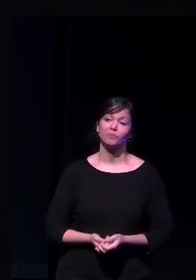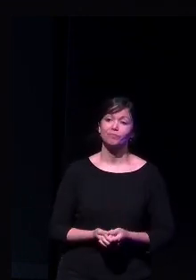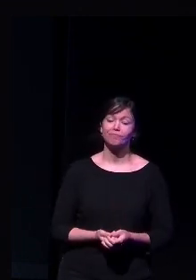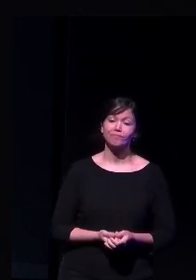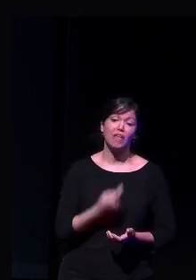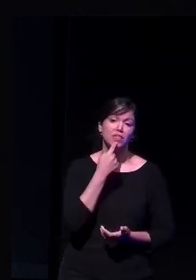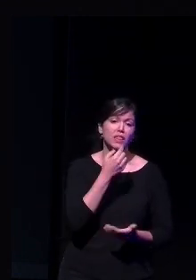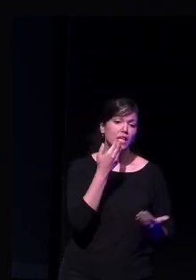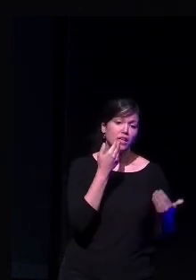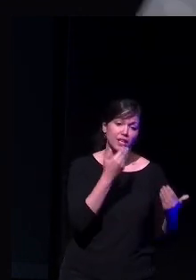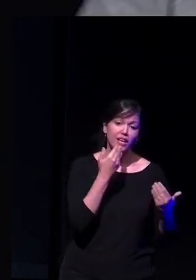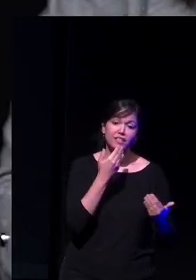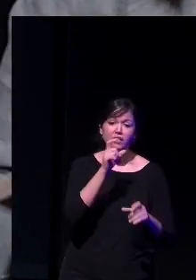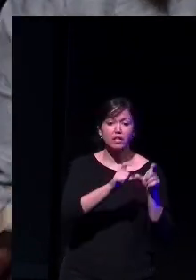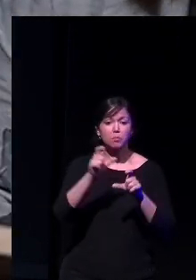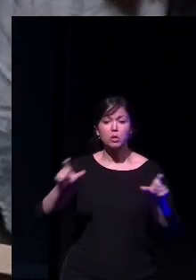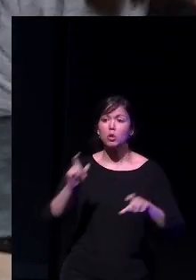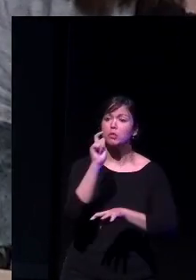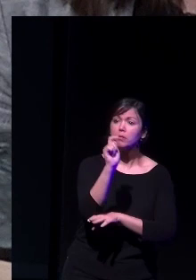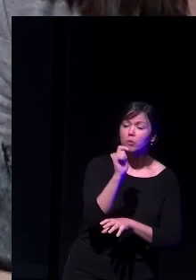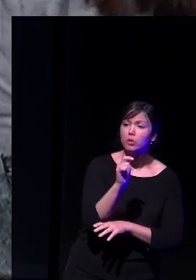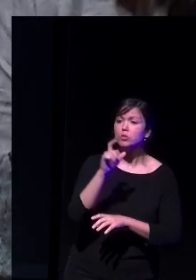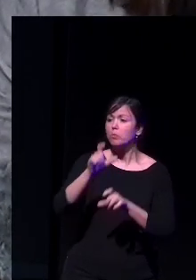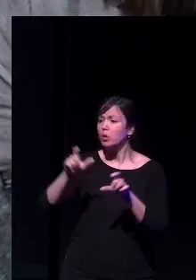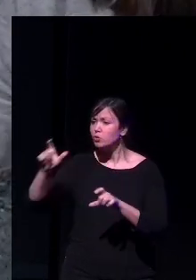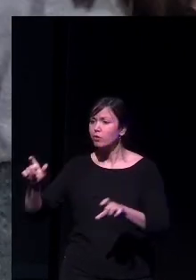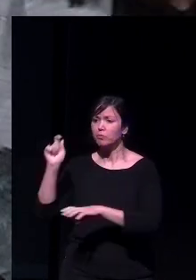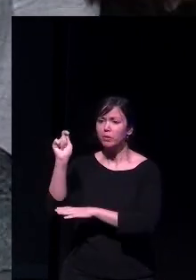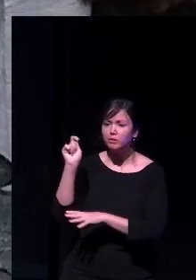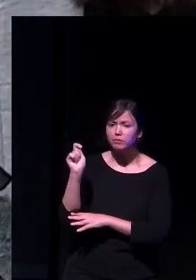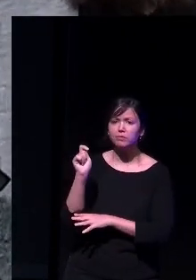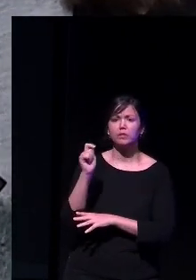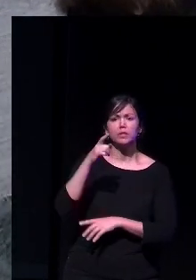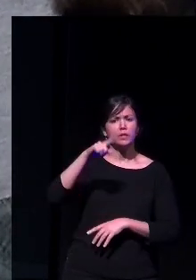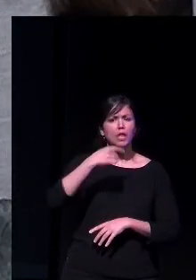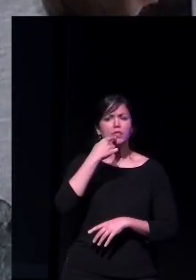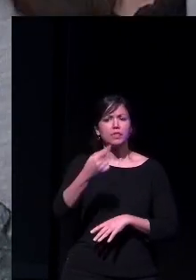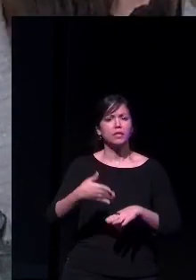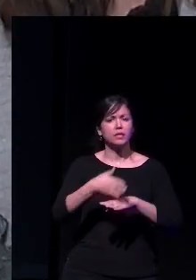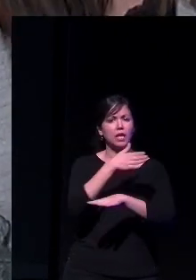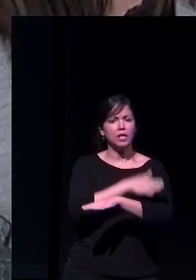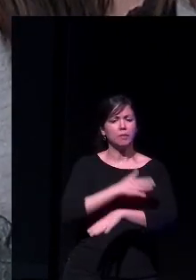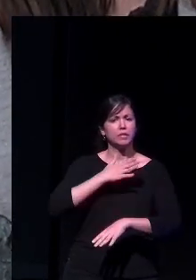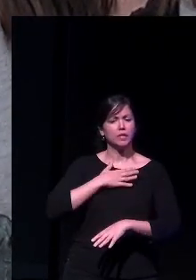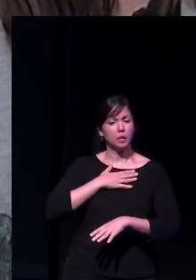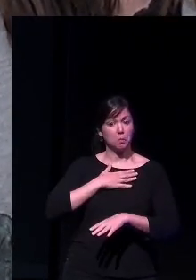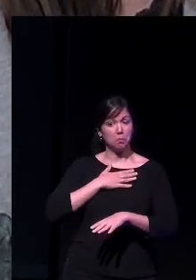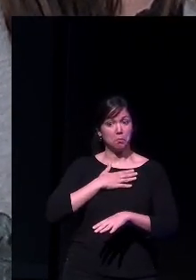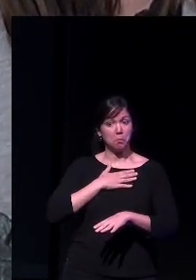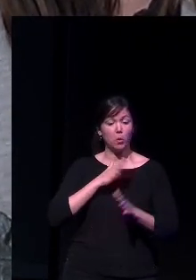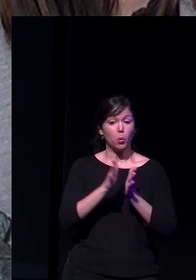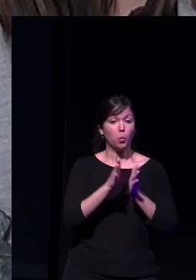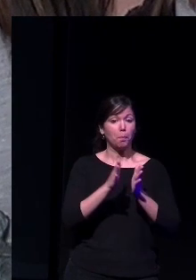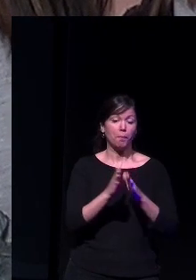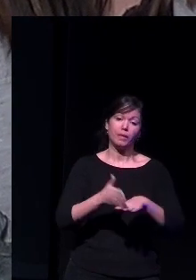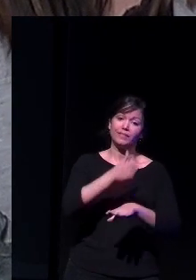Agrair la gent de la Diputació de Girona, gent del Patronat i, com ha dit el meu predecessor, el